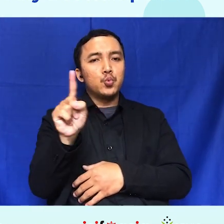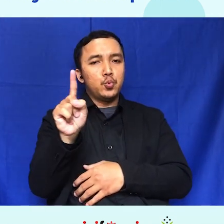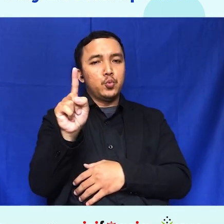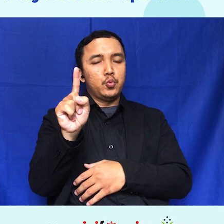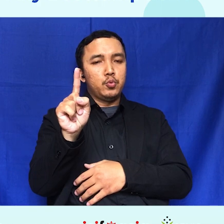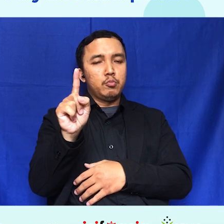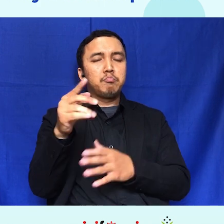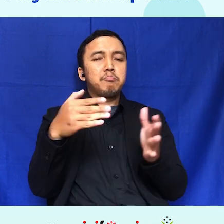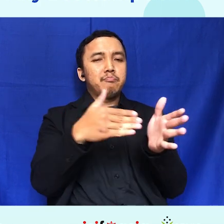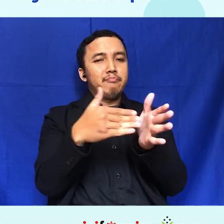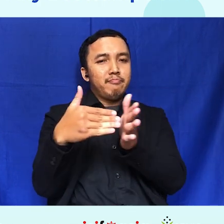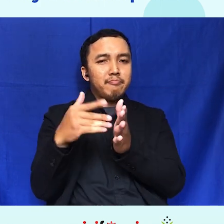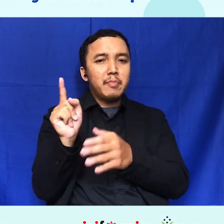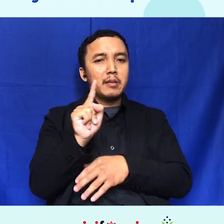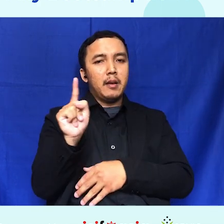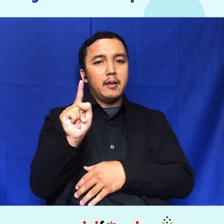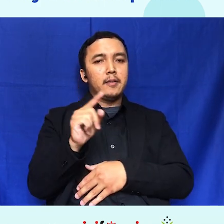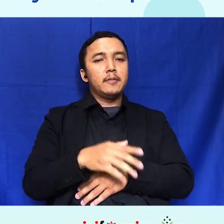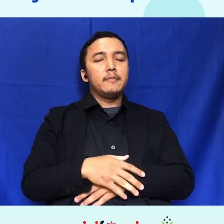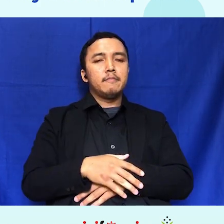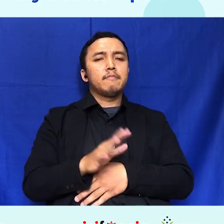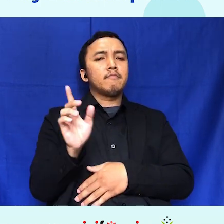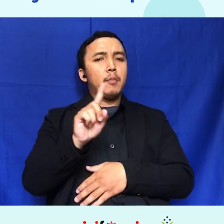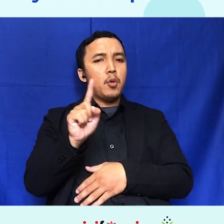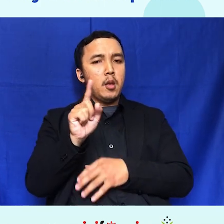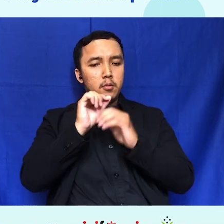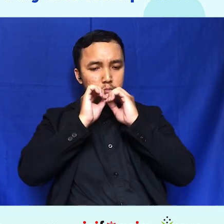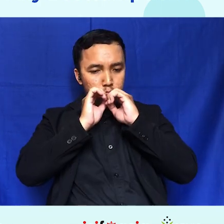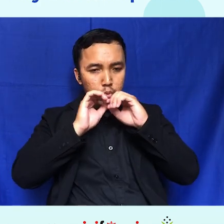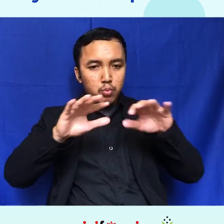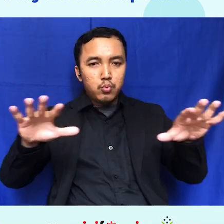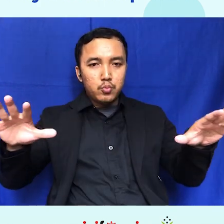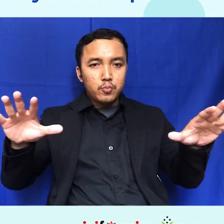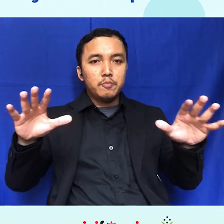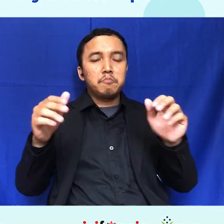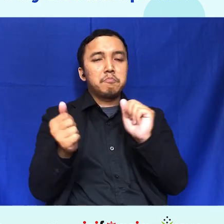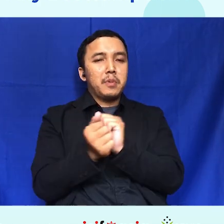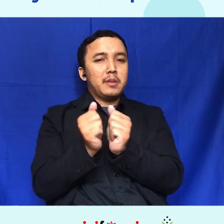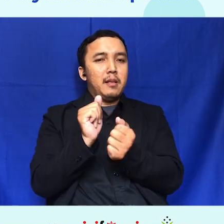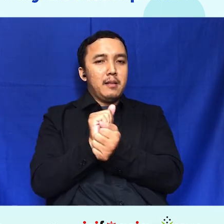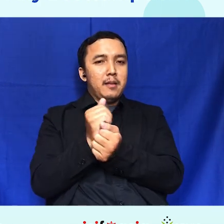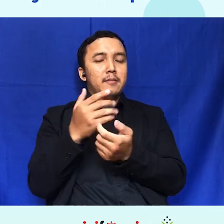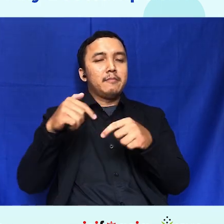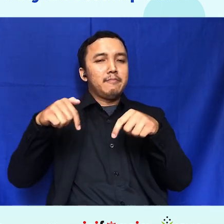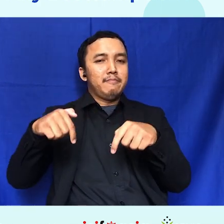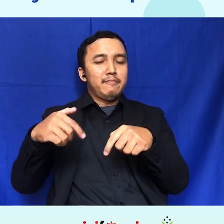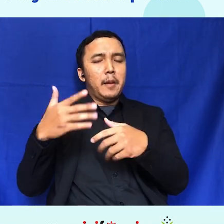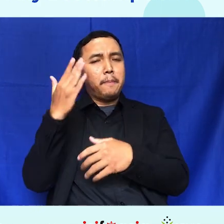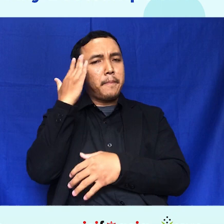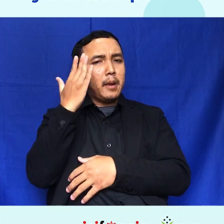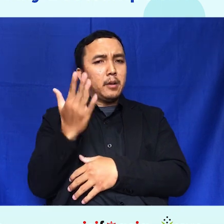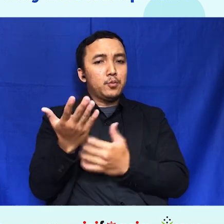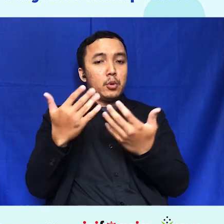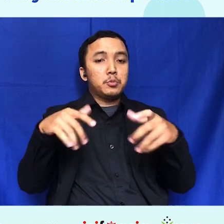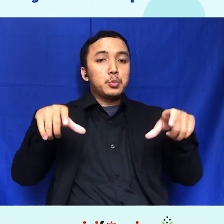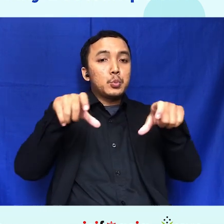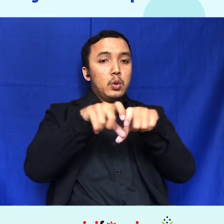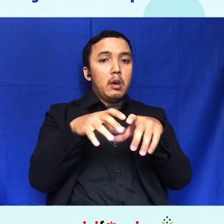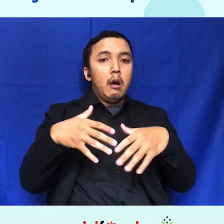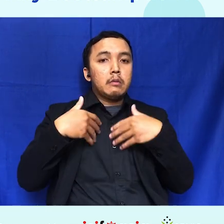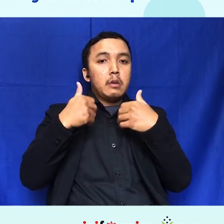mana. Dilarang menyebarluaskan soal dan kunci jawaban. Apakah pernyataan di atas sesuai dengan hasil yang akan